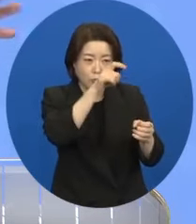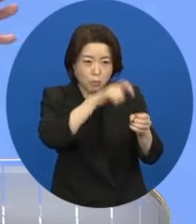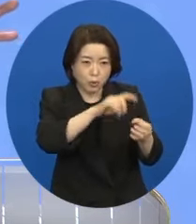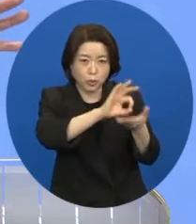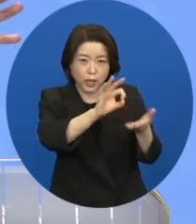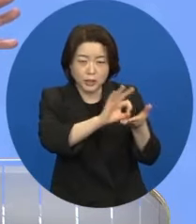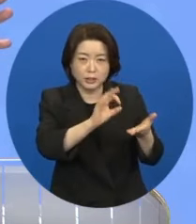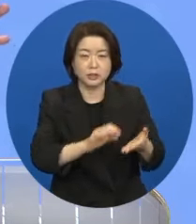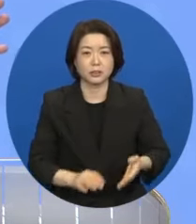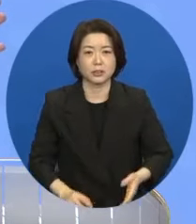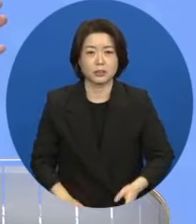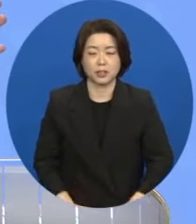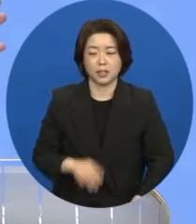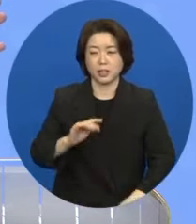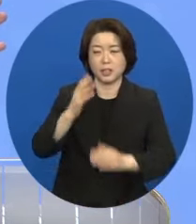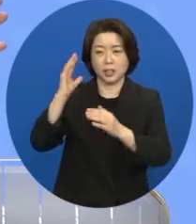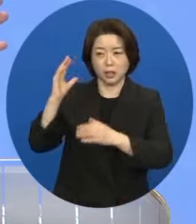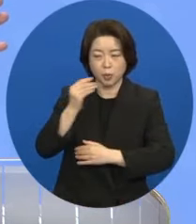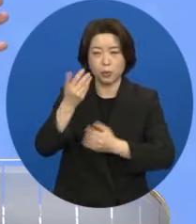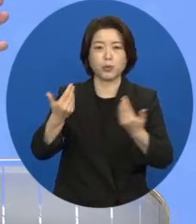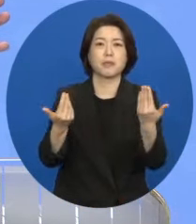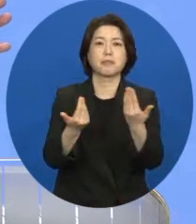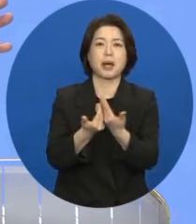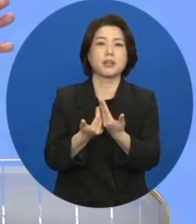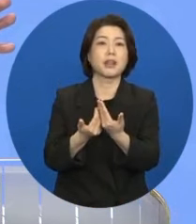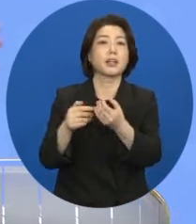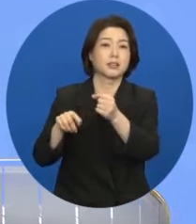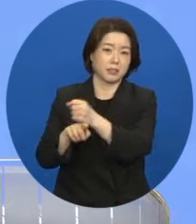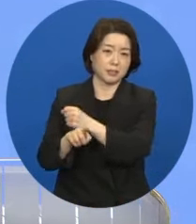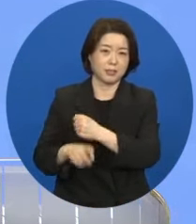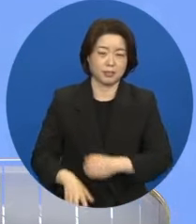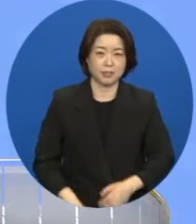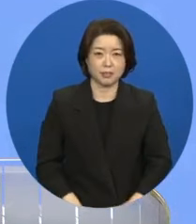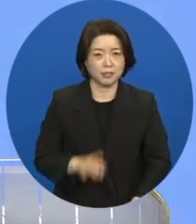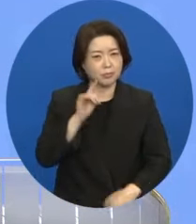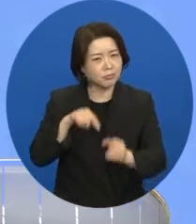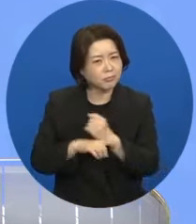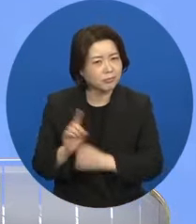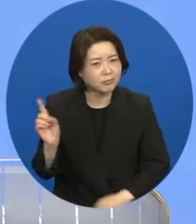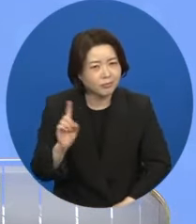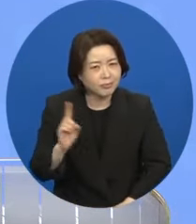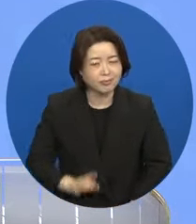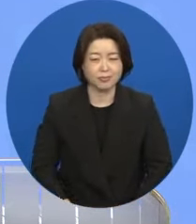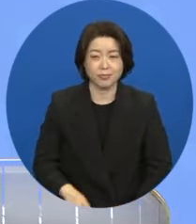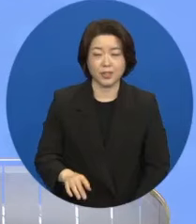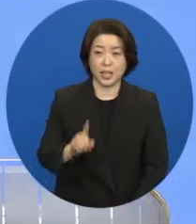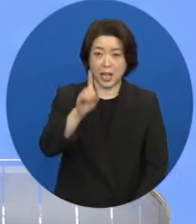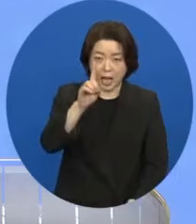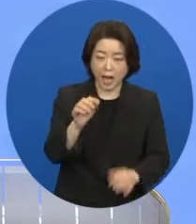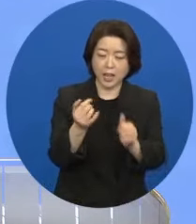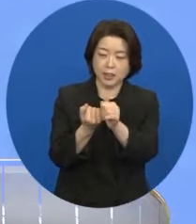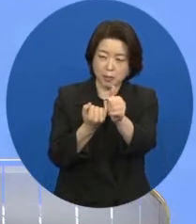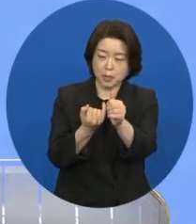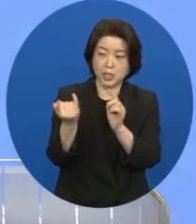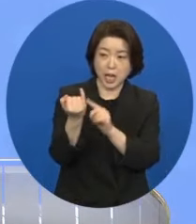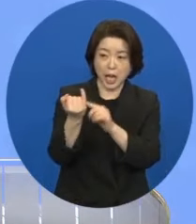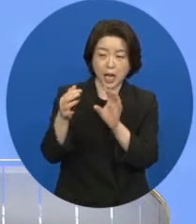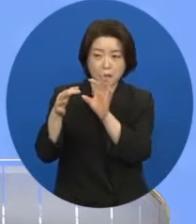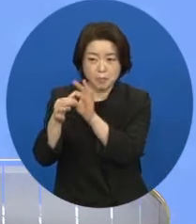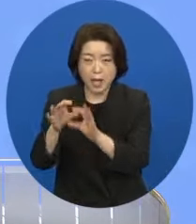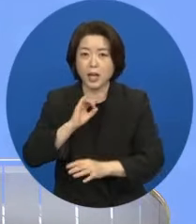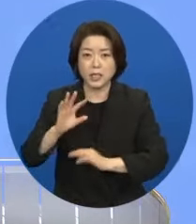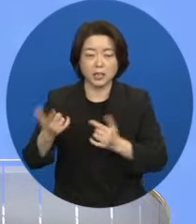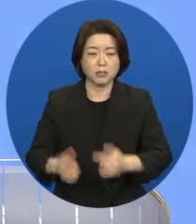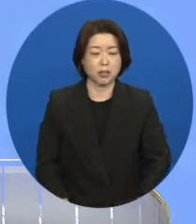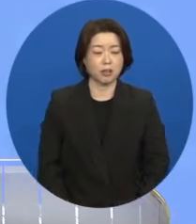이게 거룩의 반대 개념입니다 입니다 무슨 얘기냐면 한 남편이 한 여자에게만 속한 것이 아니라